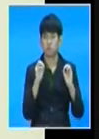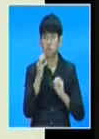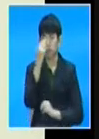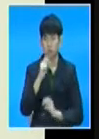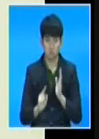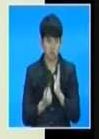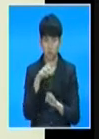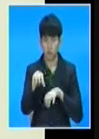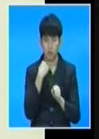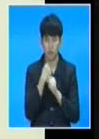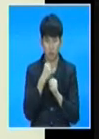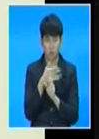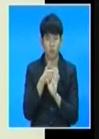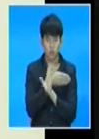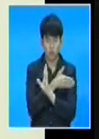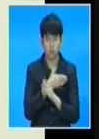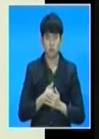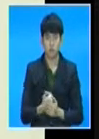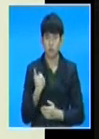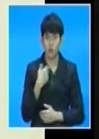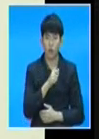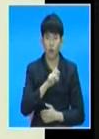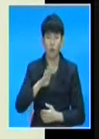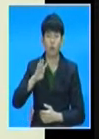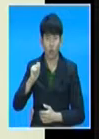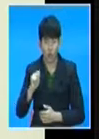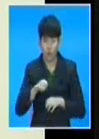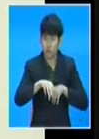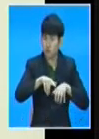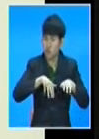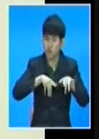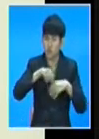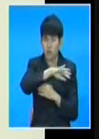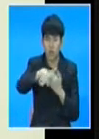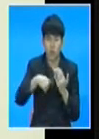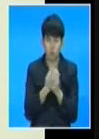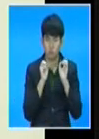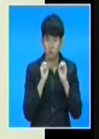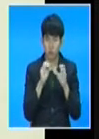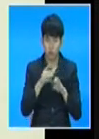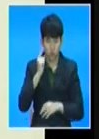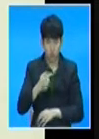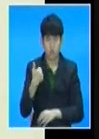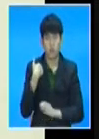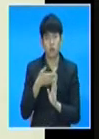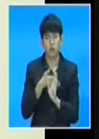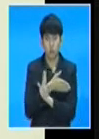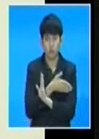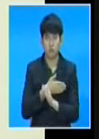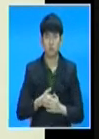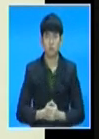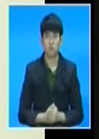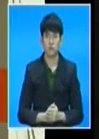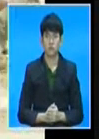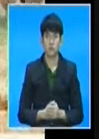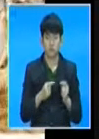ะฮะในทุกอบต.หรือทุกชุมชนนะฮะจะต้องมีตรงนี้เสียก่อนนะฮะ